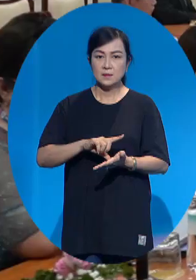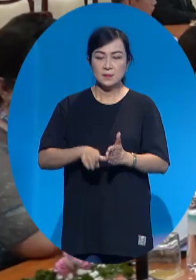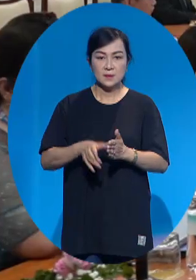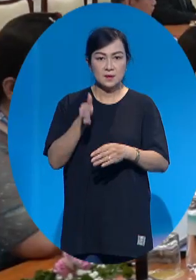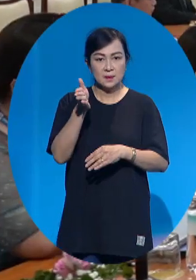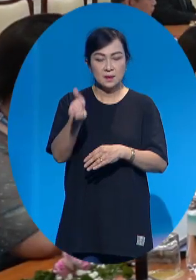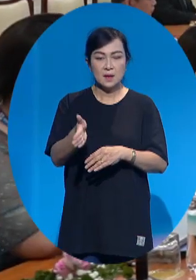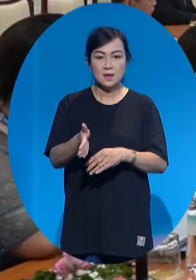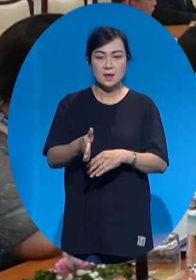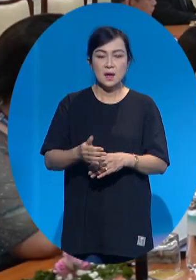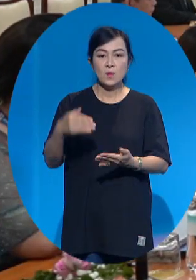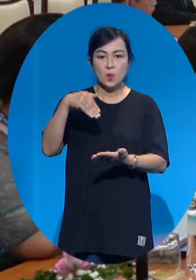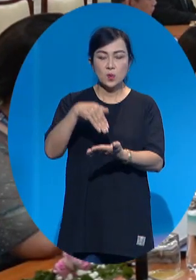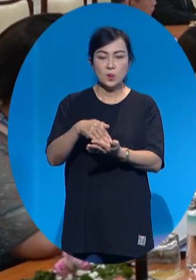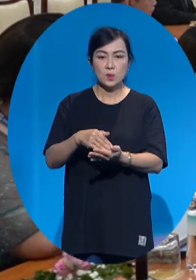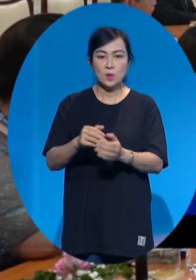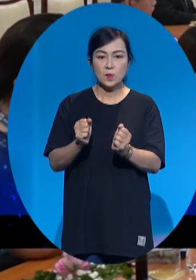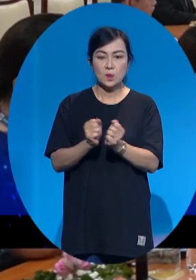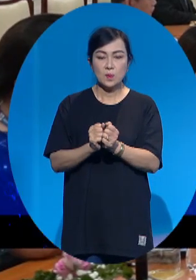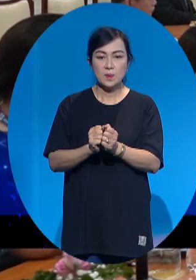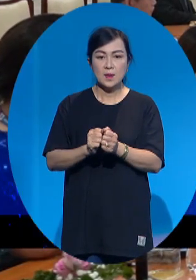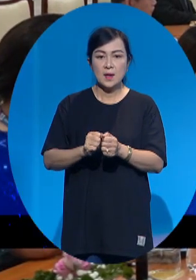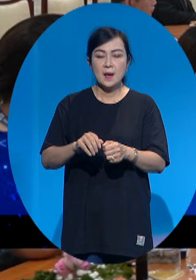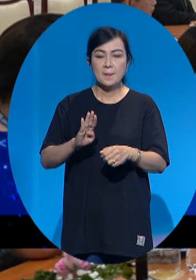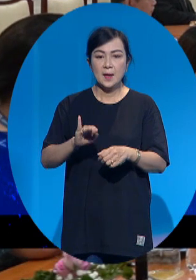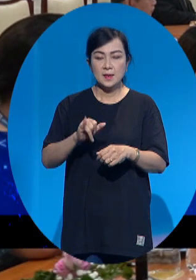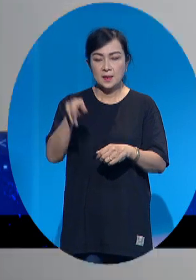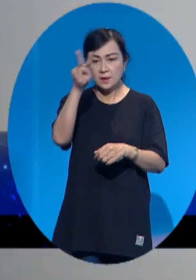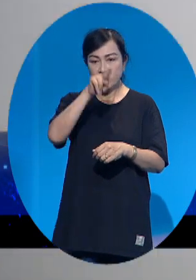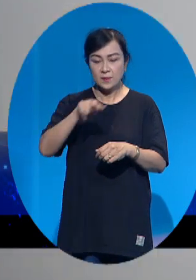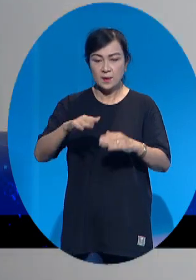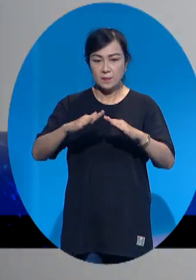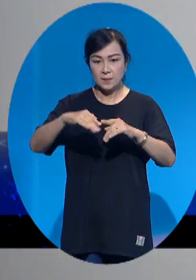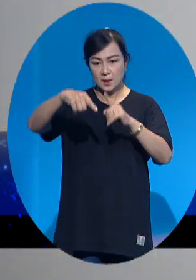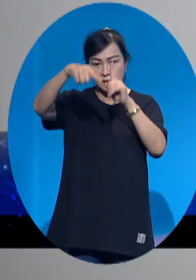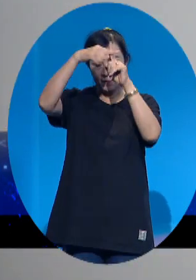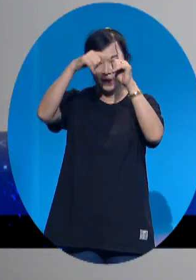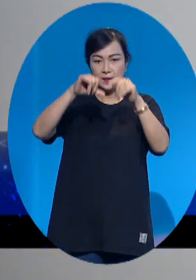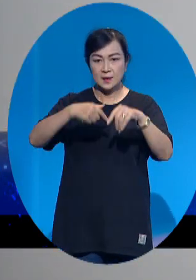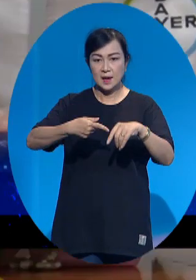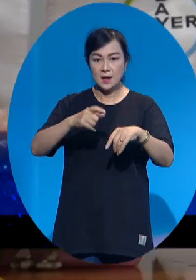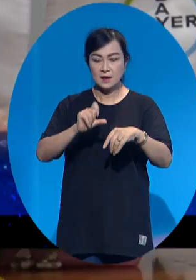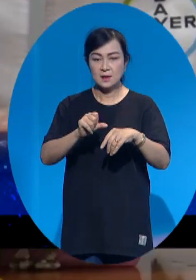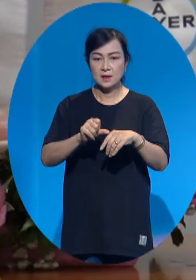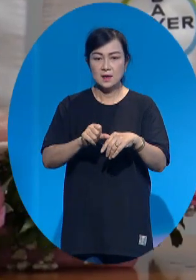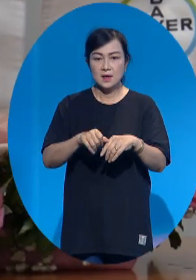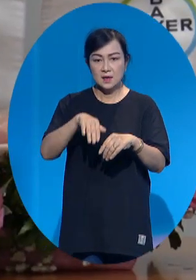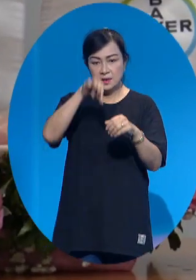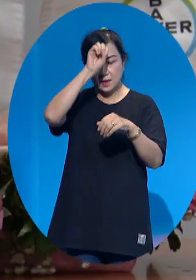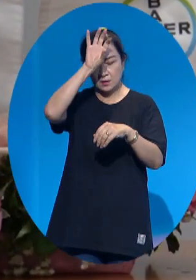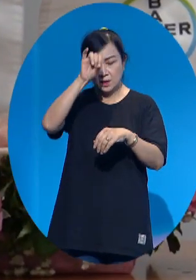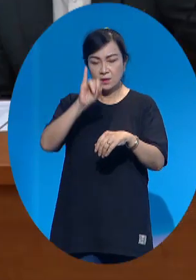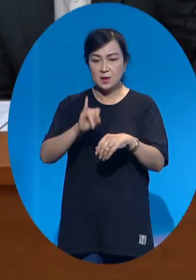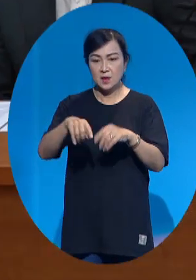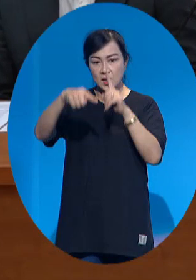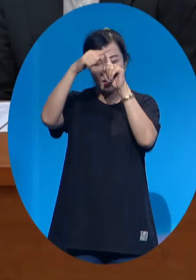Thời gian tới, với nguồn lực bổ sung và sự đồng hành từ Bayer Việt Nam, Bệnh viện Nhân dân Gia định sẽ đẩy mạnh nghiên cứu khoa học, chương trình đào tạo y khoa, liên tục